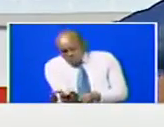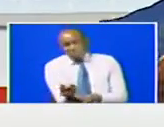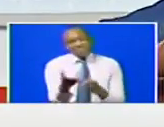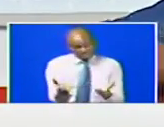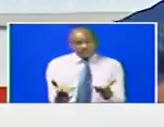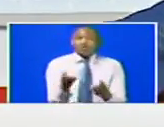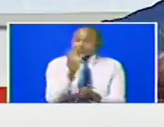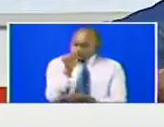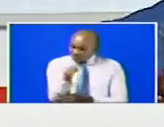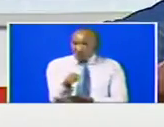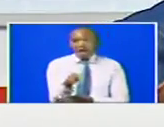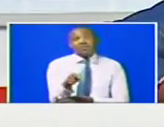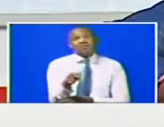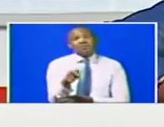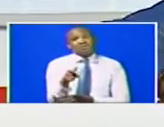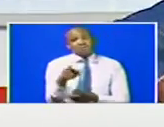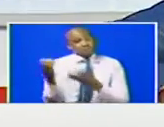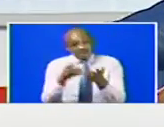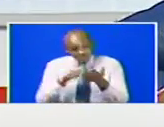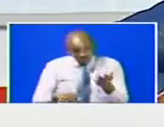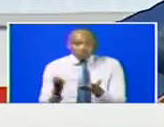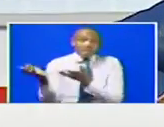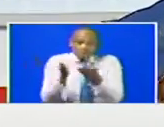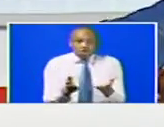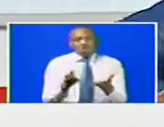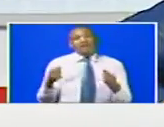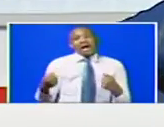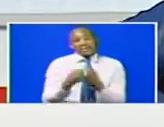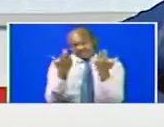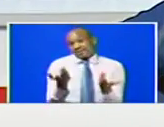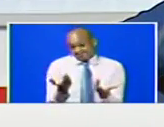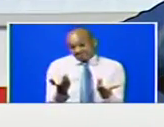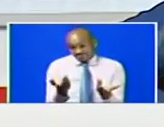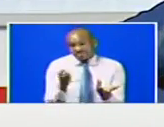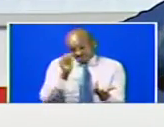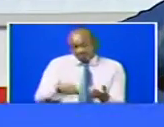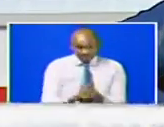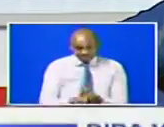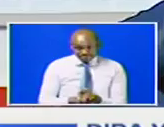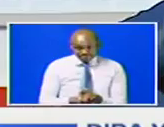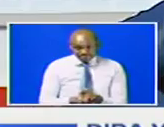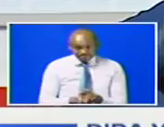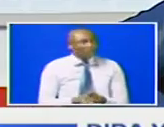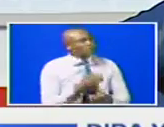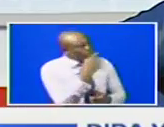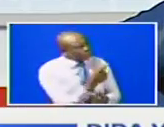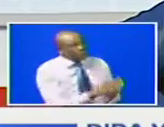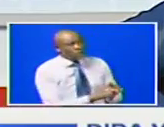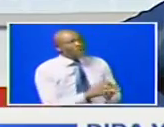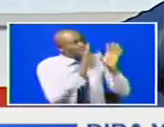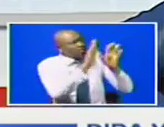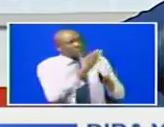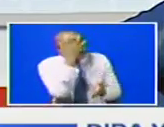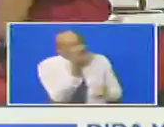So inaleta zile tunasema causes za ajali. Yeah, so kwa hivyo kwa hivyo umuhimu wake ni